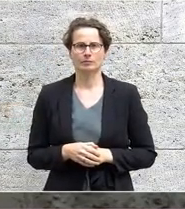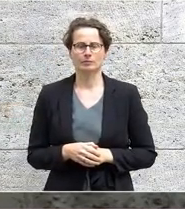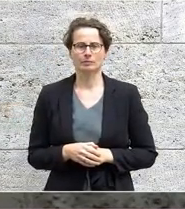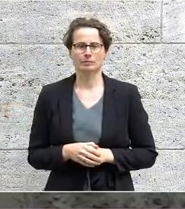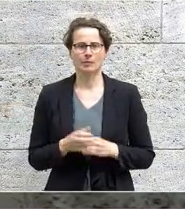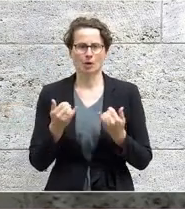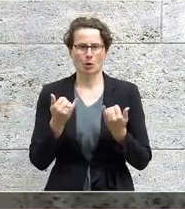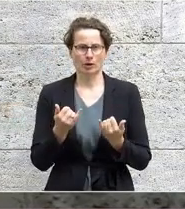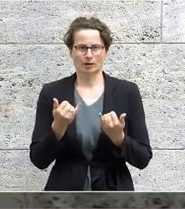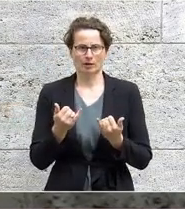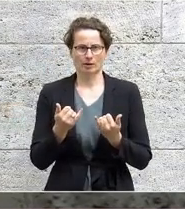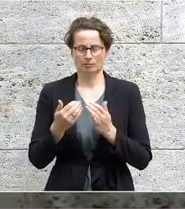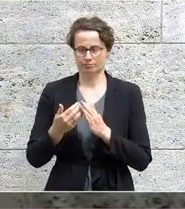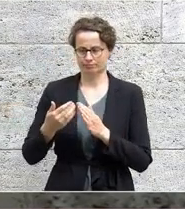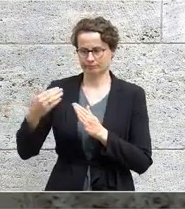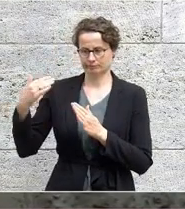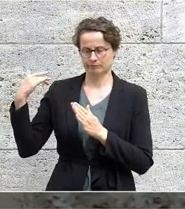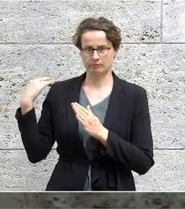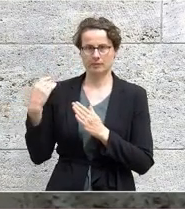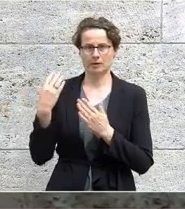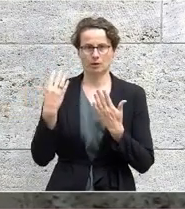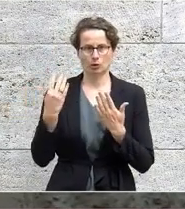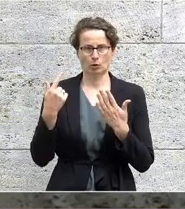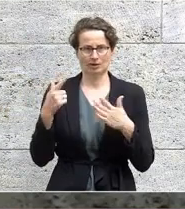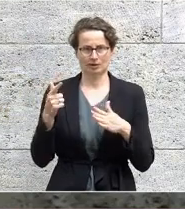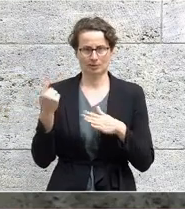Heute, vor 79 Jahren,